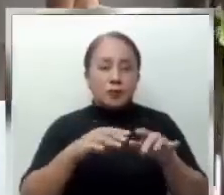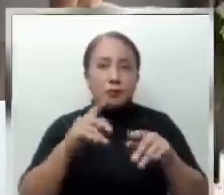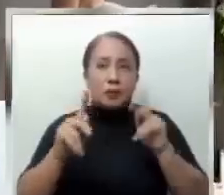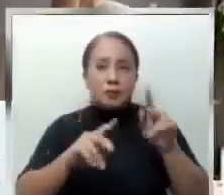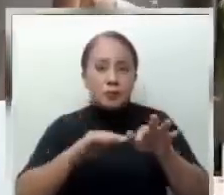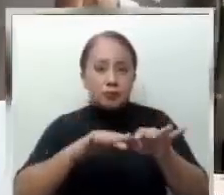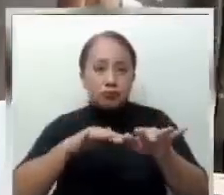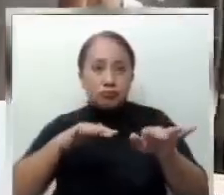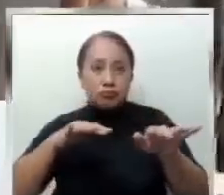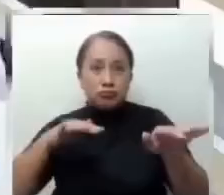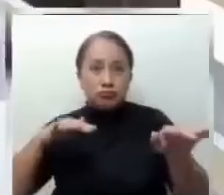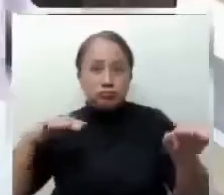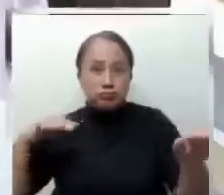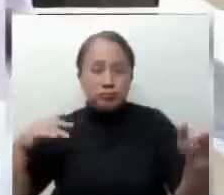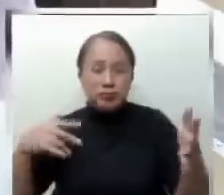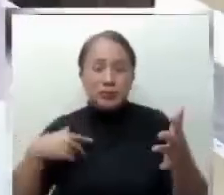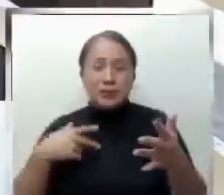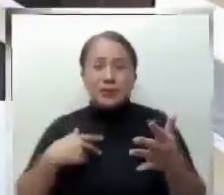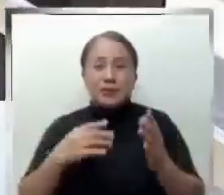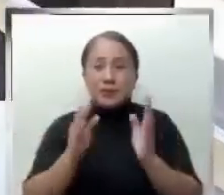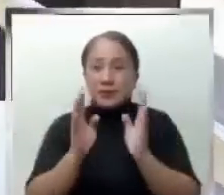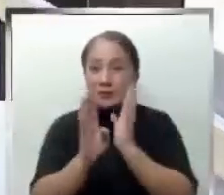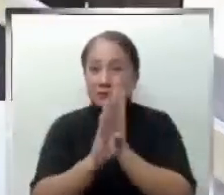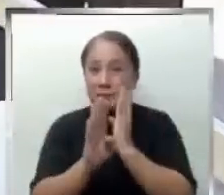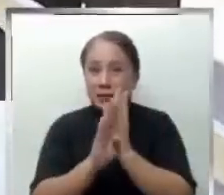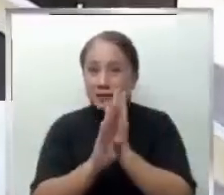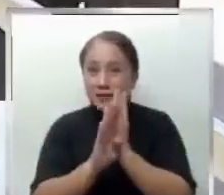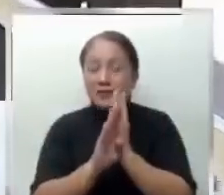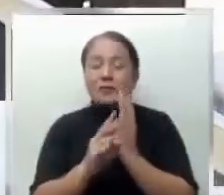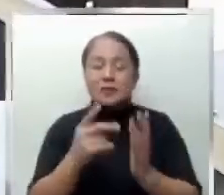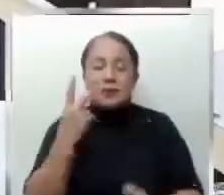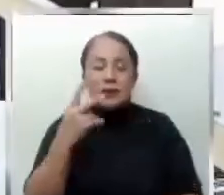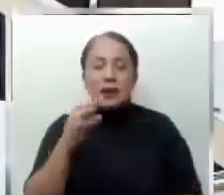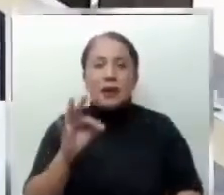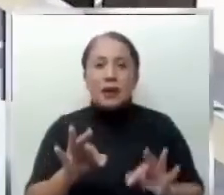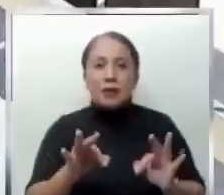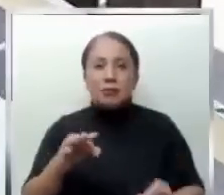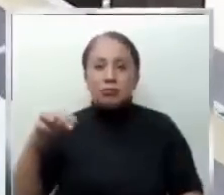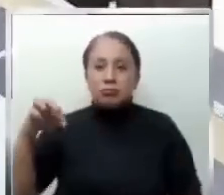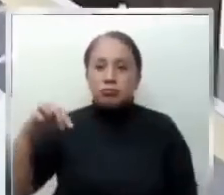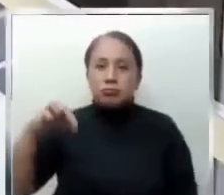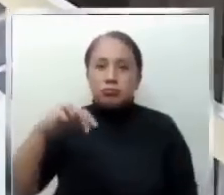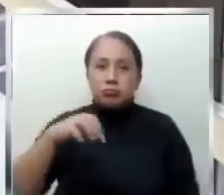ng EDSA Bus Carousel. Pag may naglalakad na umaalog.